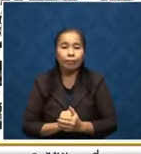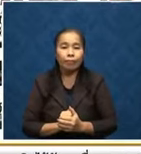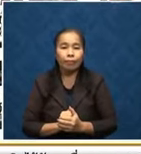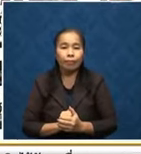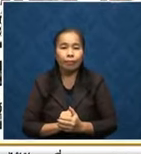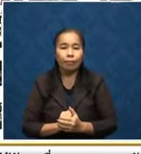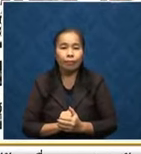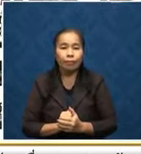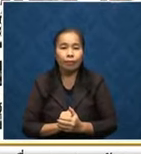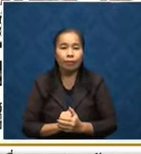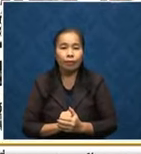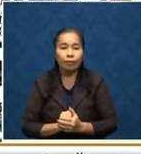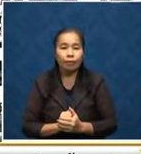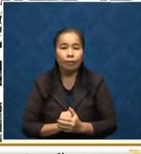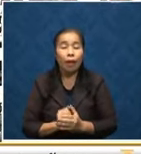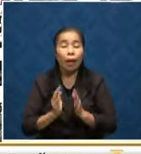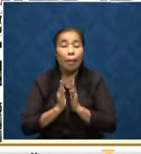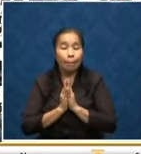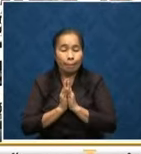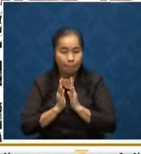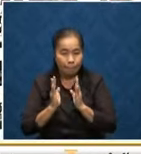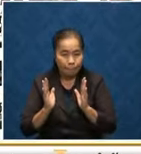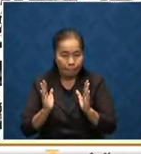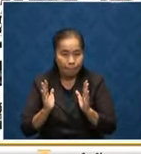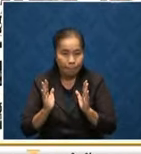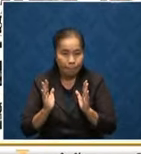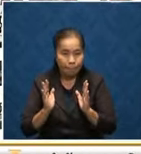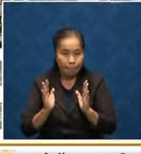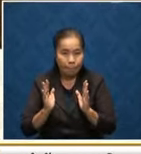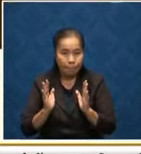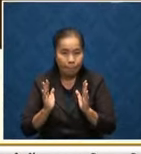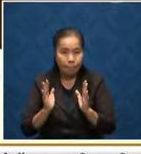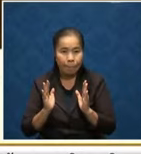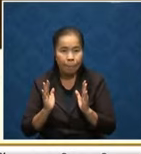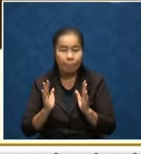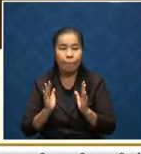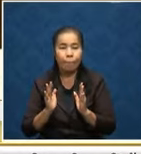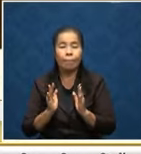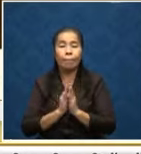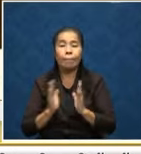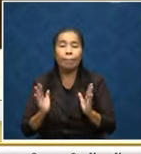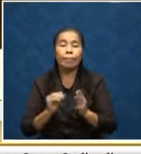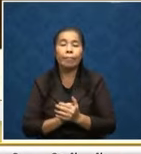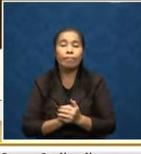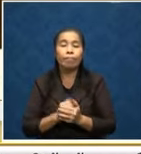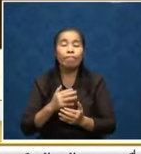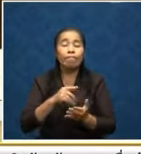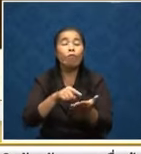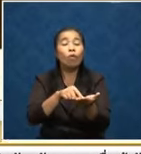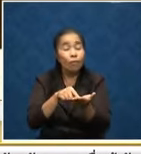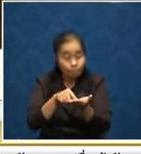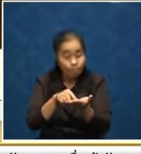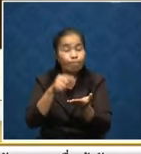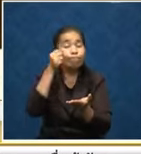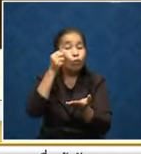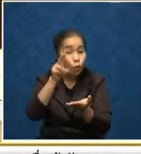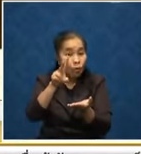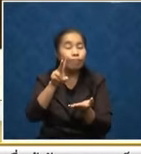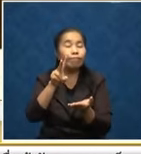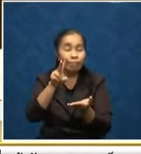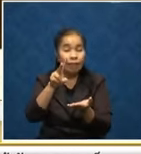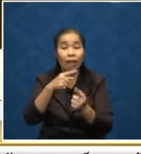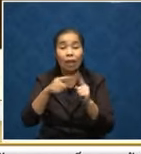ครับขอบคุณท่านอัธกรศิลักษ์ยากรมากครับก็เสนอให้เป็น2วันแต่